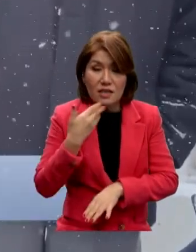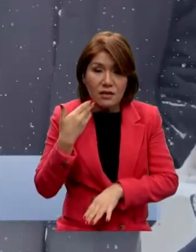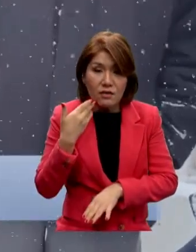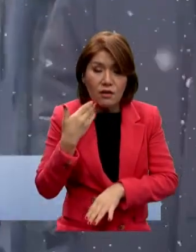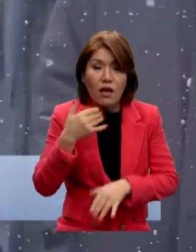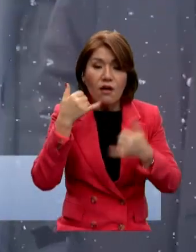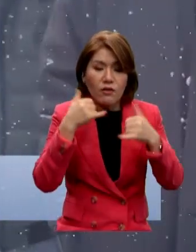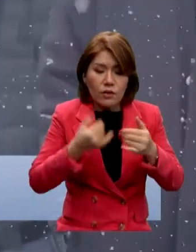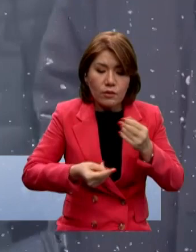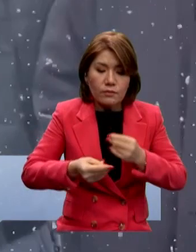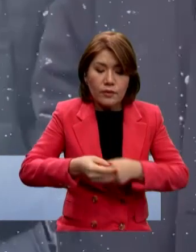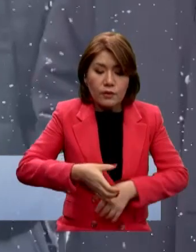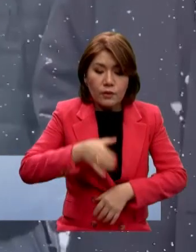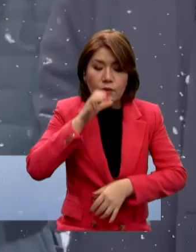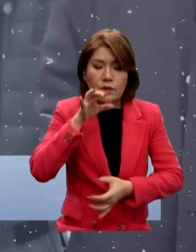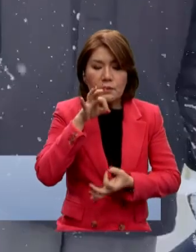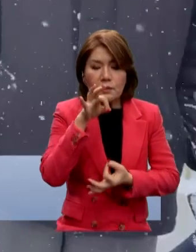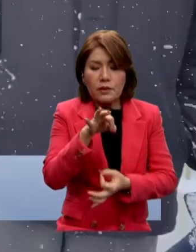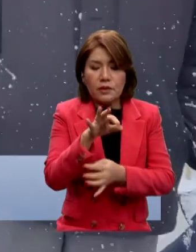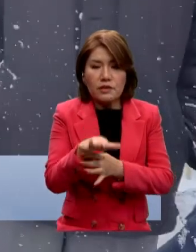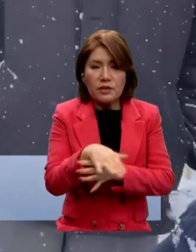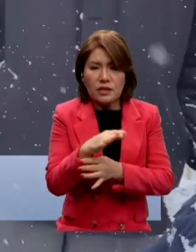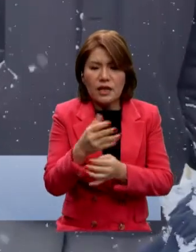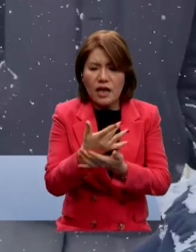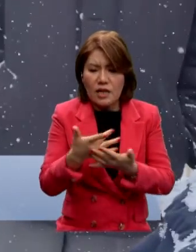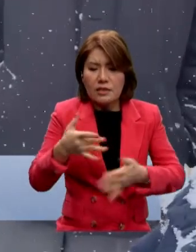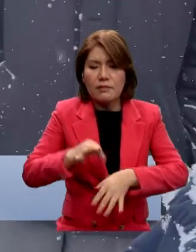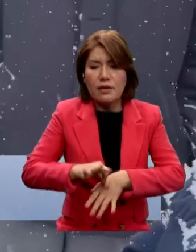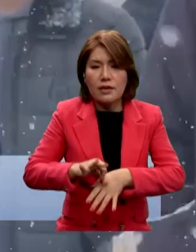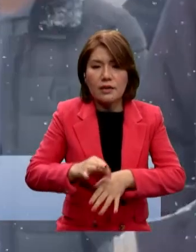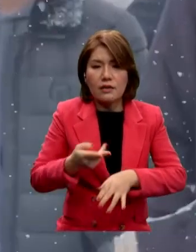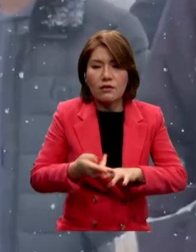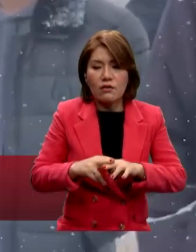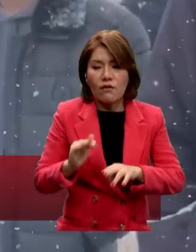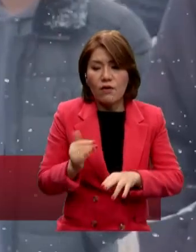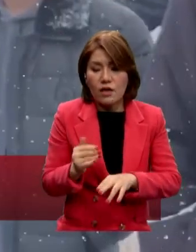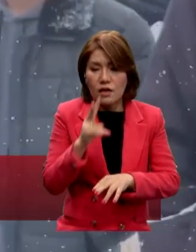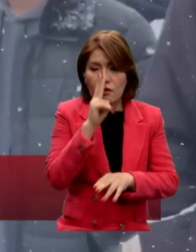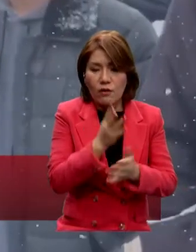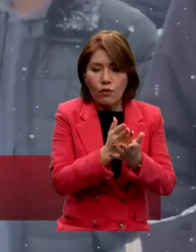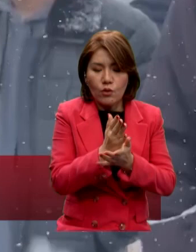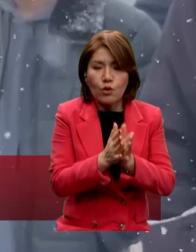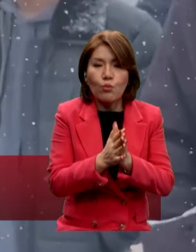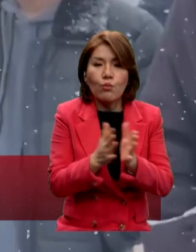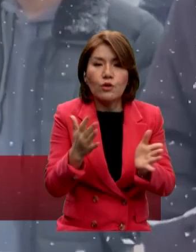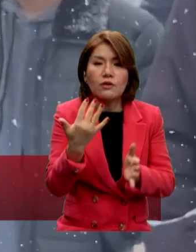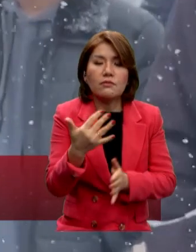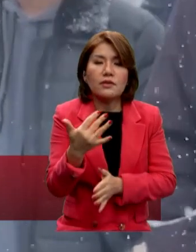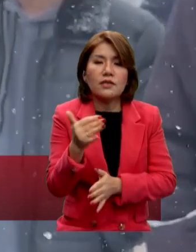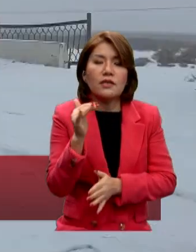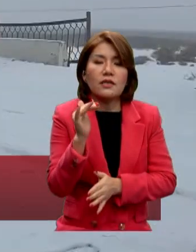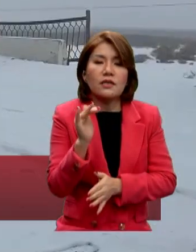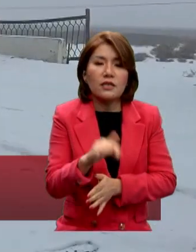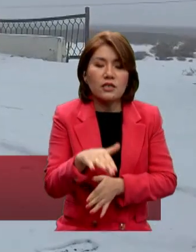Скот пьет воду из застоявшихся водоемов. Там же цепляет всякую заразу. У одного фермера за два года погибло больше 50 голов